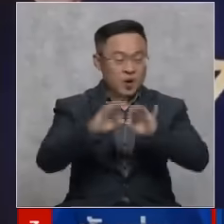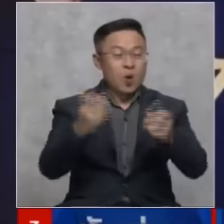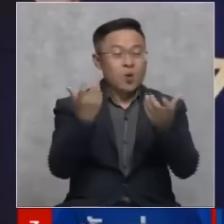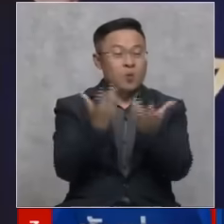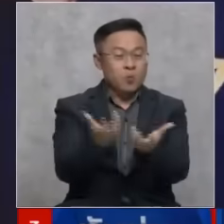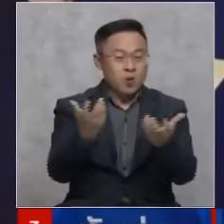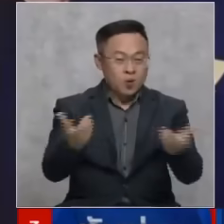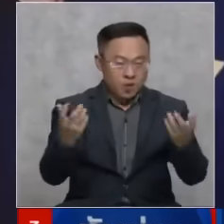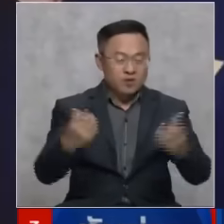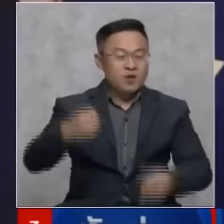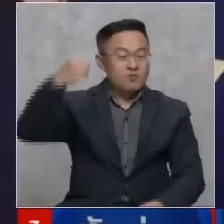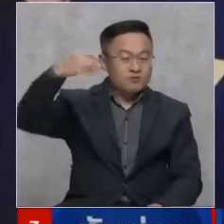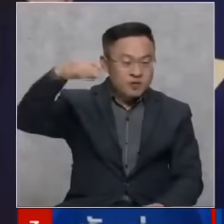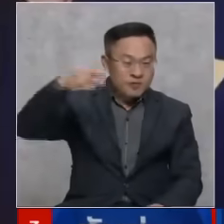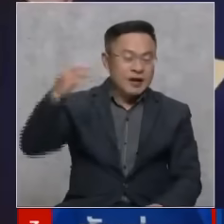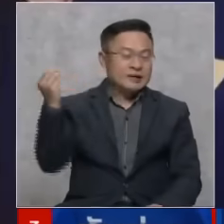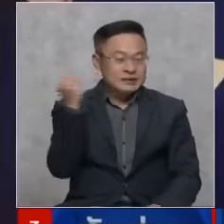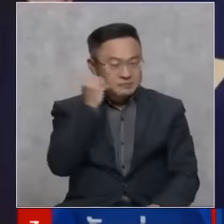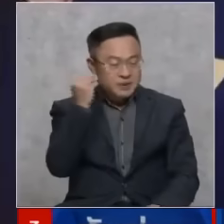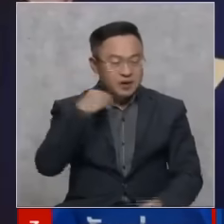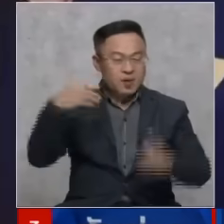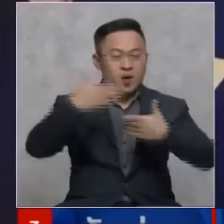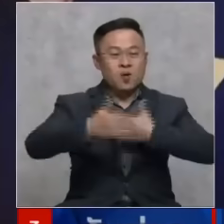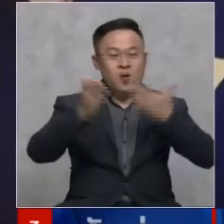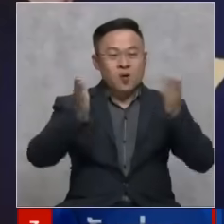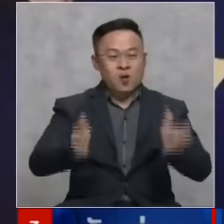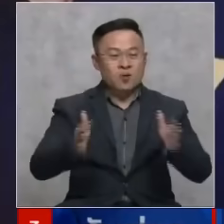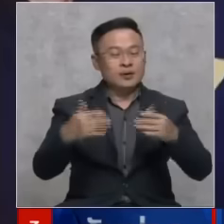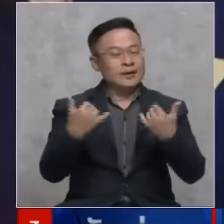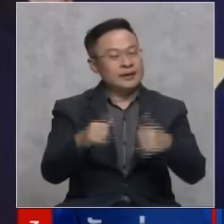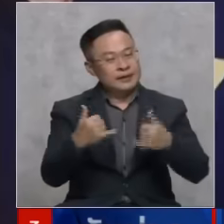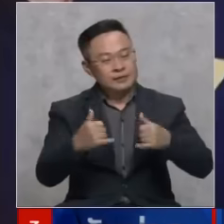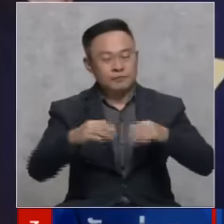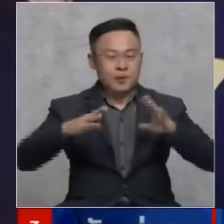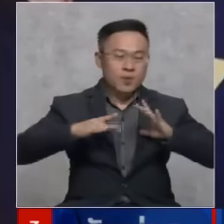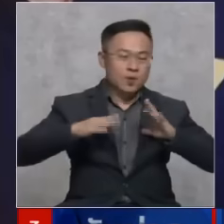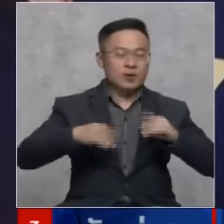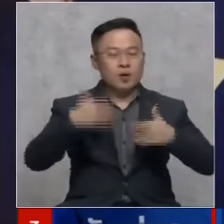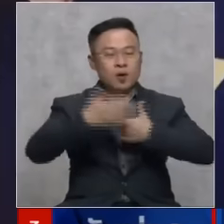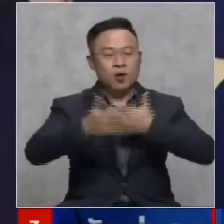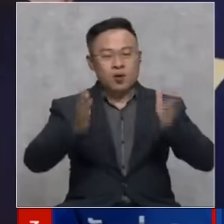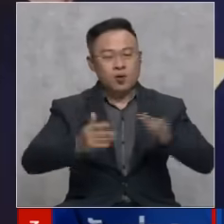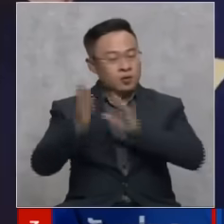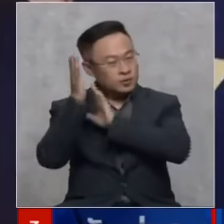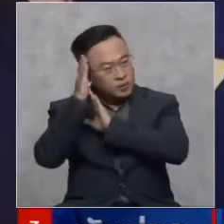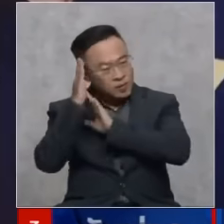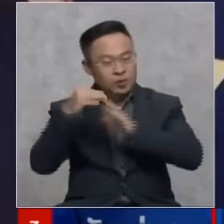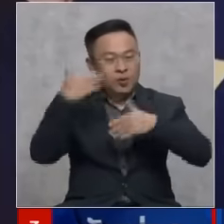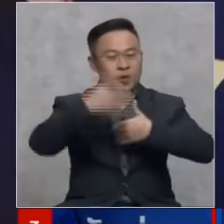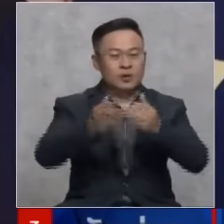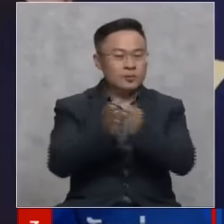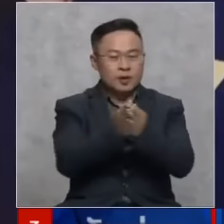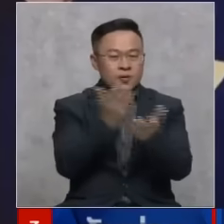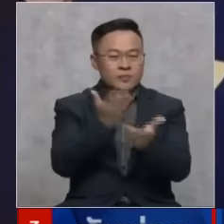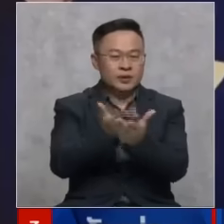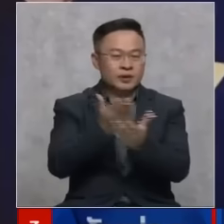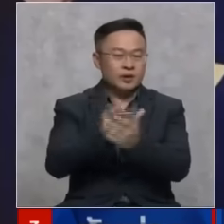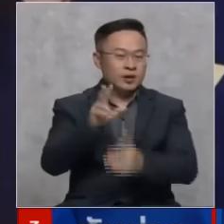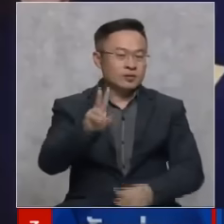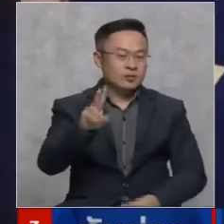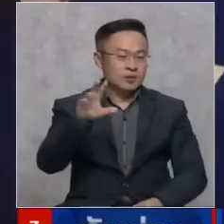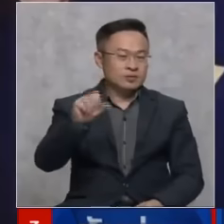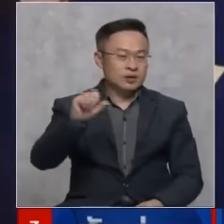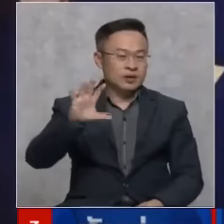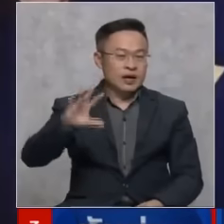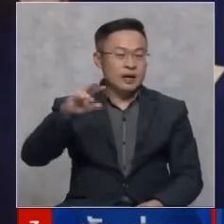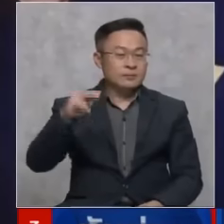านในห้องนั่งเล่นห้องครัวห้องนอนรวมแล้ว 250,000 บาทเป็นต้นนะคะโอ้โหเรียกได้ว่าแจงยิบอะ